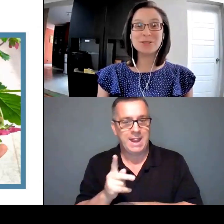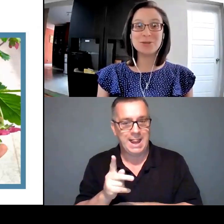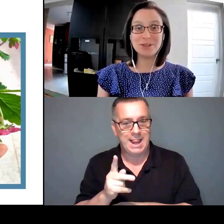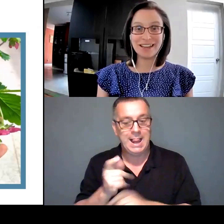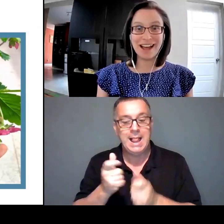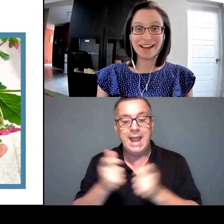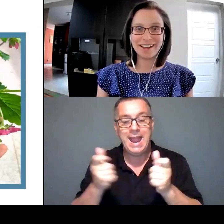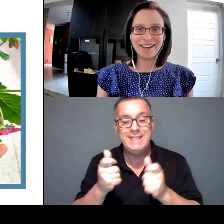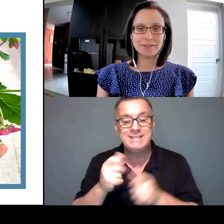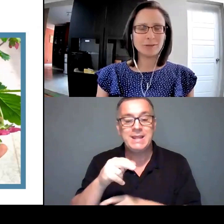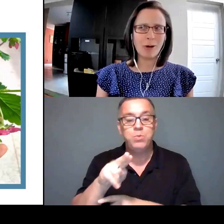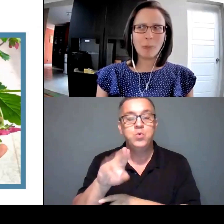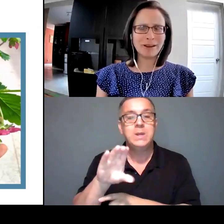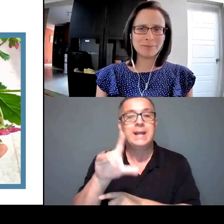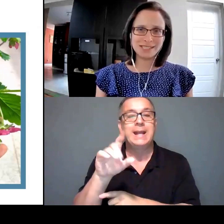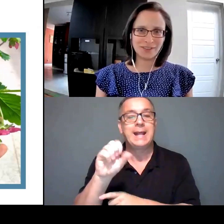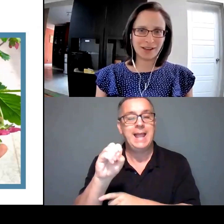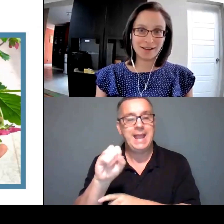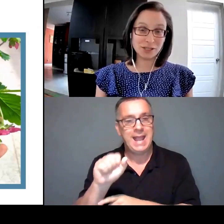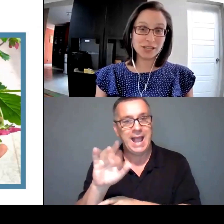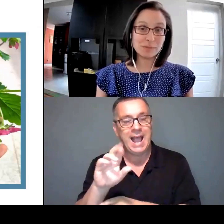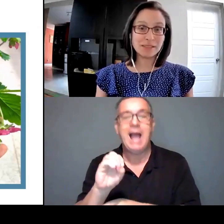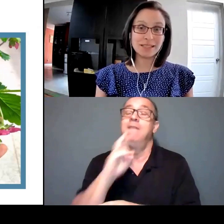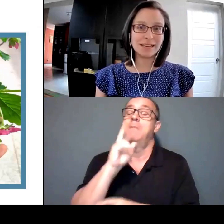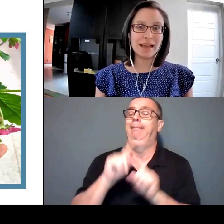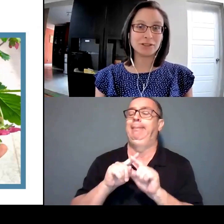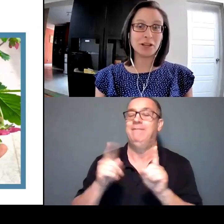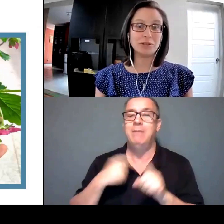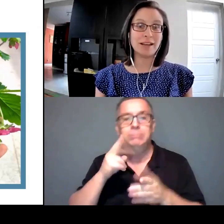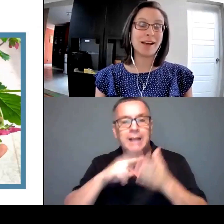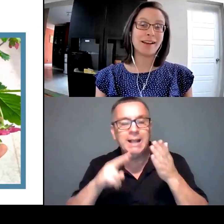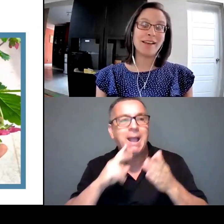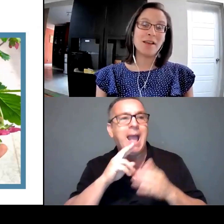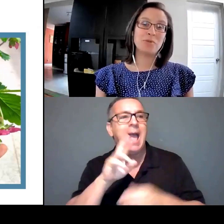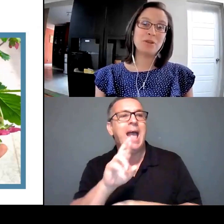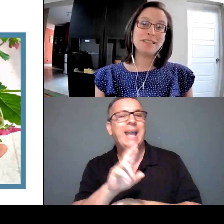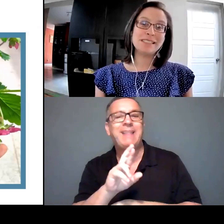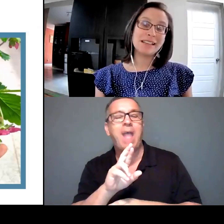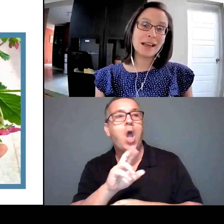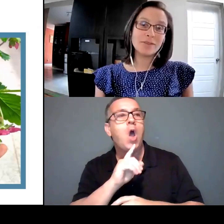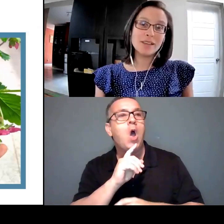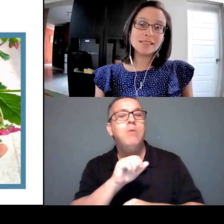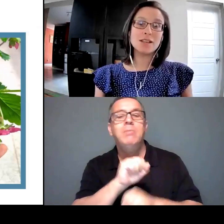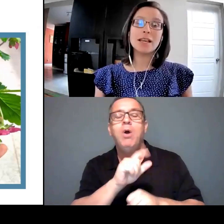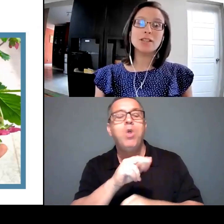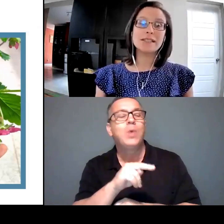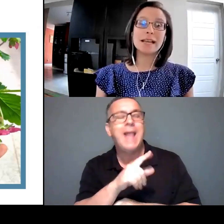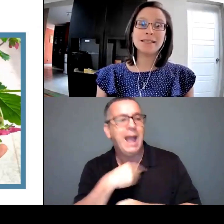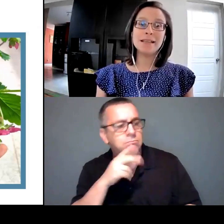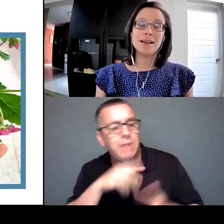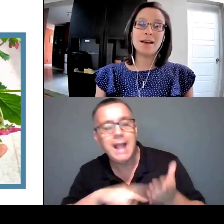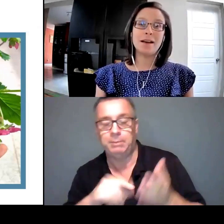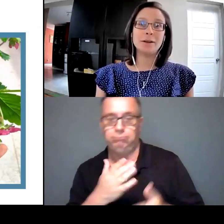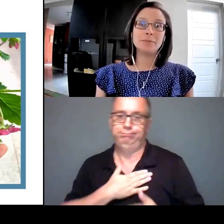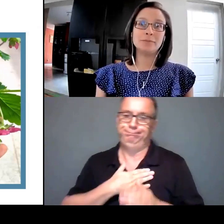l'industrie du nucléaire. Donc, complètement différent. J'inspectais des réacteurs nucléaires. Puis, ce qui est arrivé, c'est qu'il y a quelques